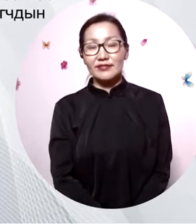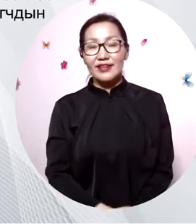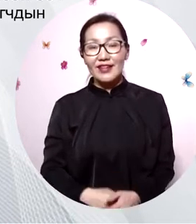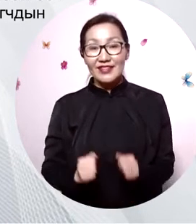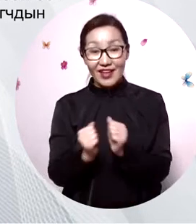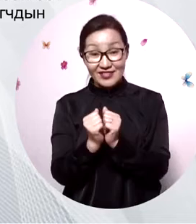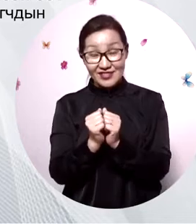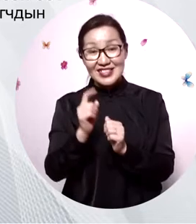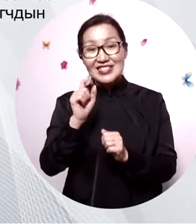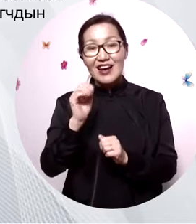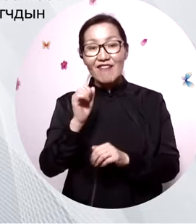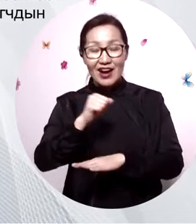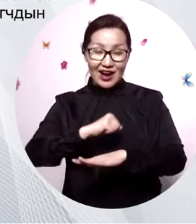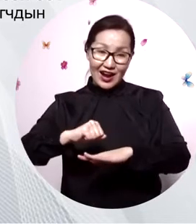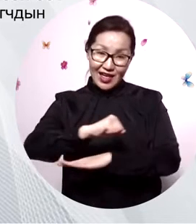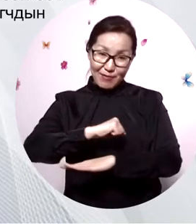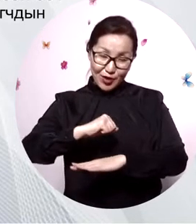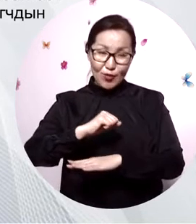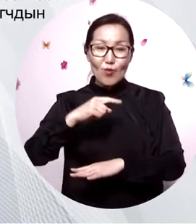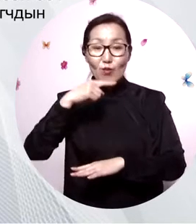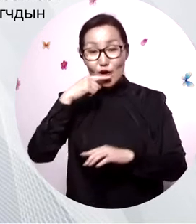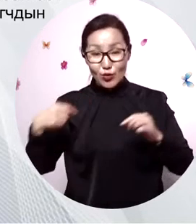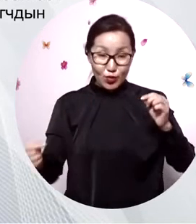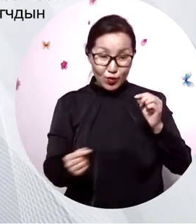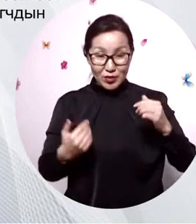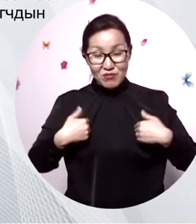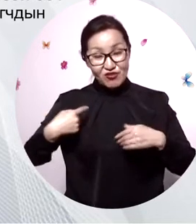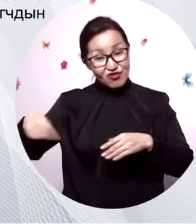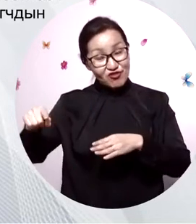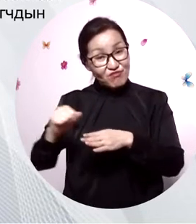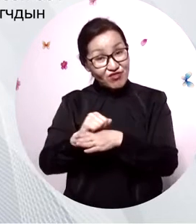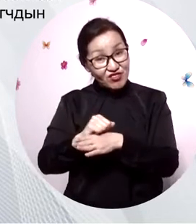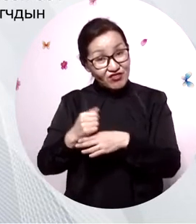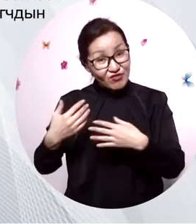Найз нь Завхан аймгийн Морин хуурын багшийн бэлтгэсэн